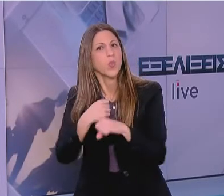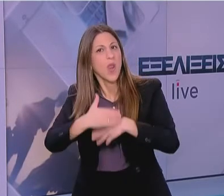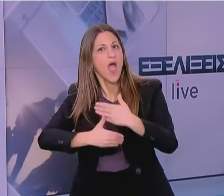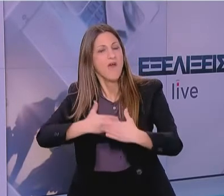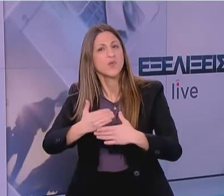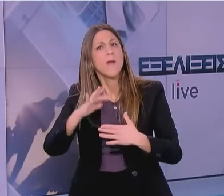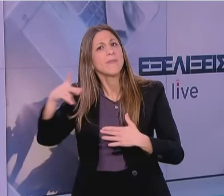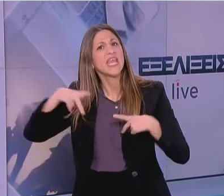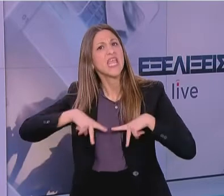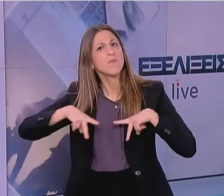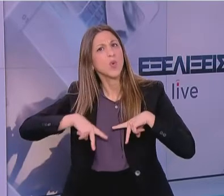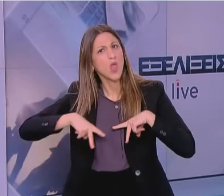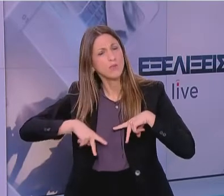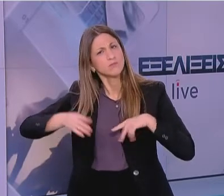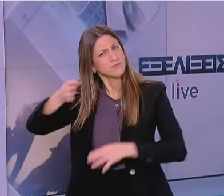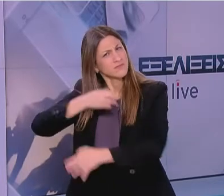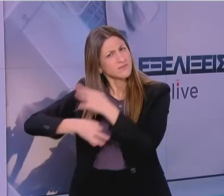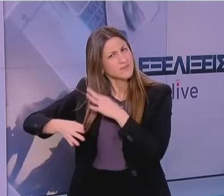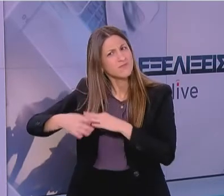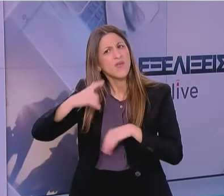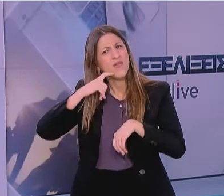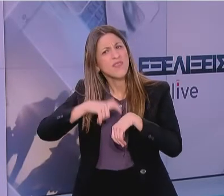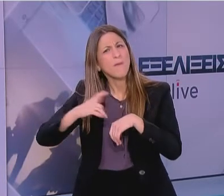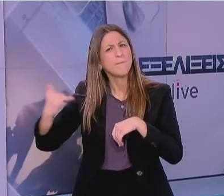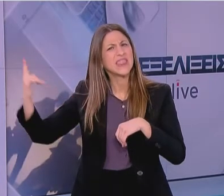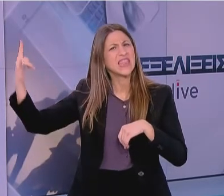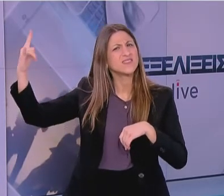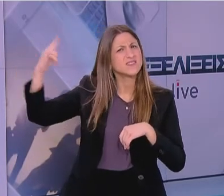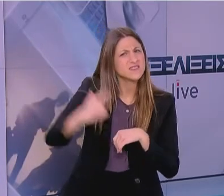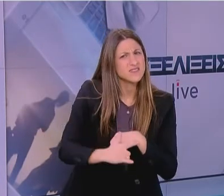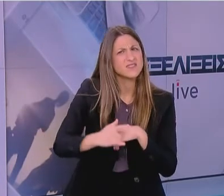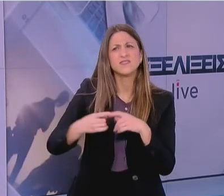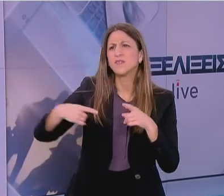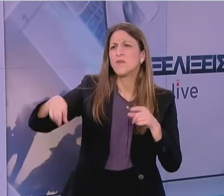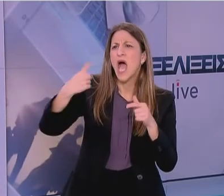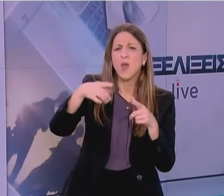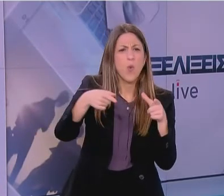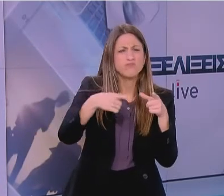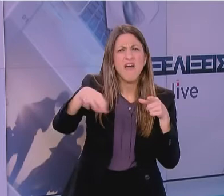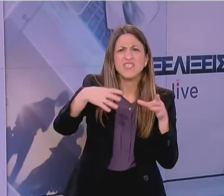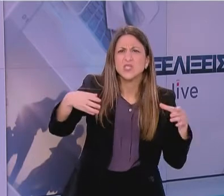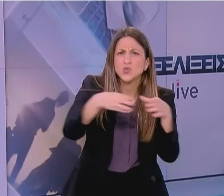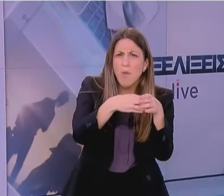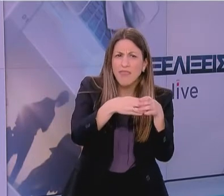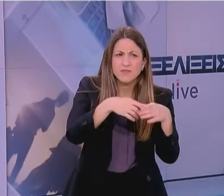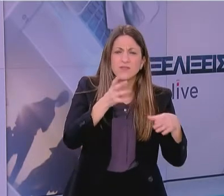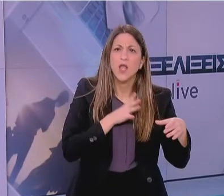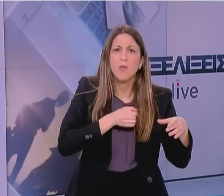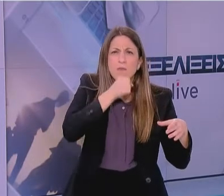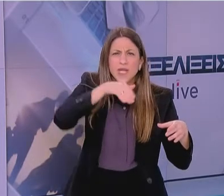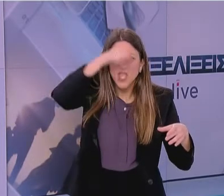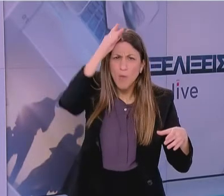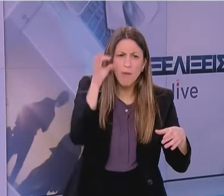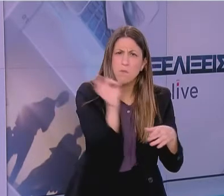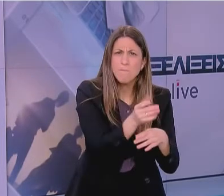αυτά και το Υπουργείο Πολιτικής Προστασίας, με πτήσεις συγκεκριμένες από το εξωτερικό, σε ευάλωτες ομάδες, σε ανθρώπους αυξημένου κινδύνου, στους